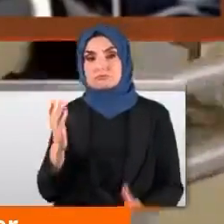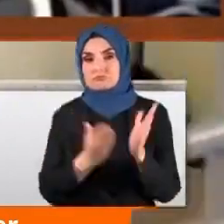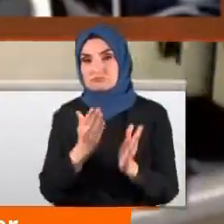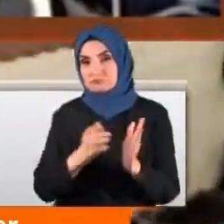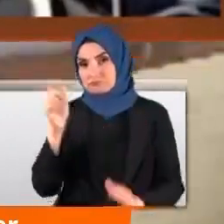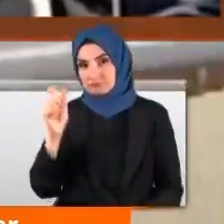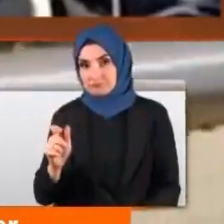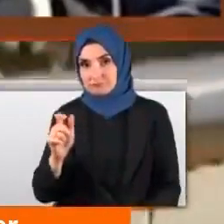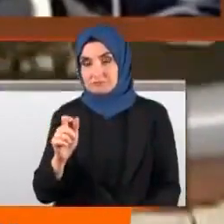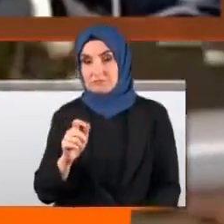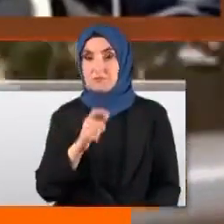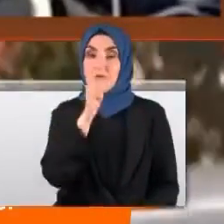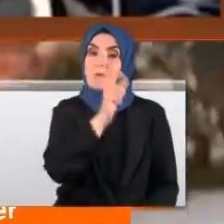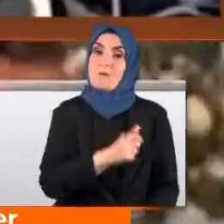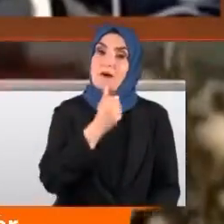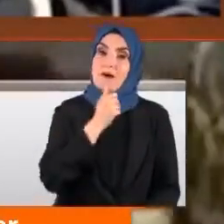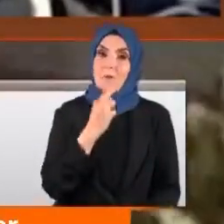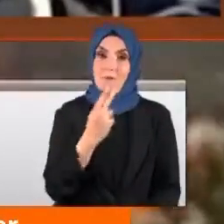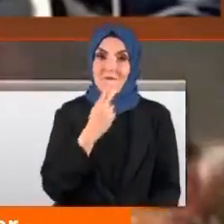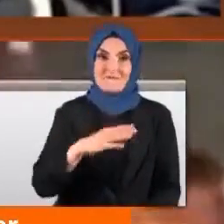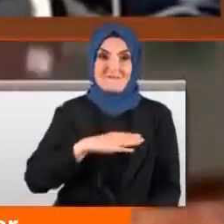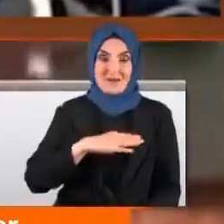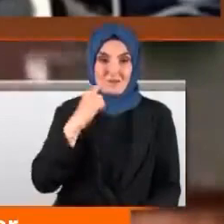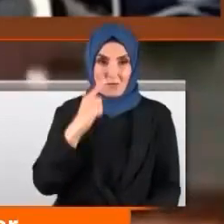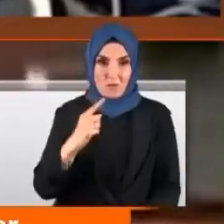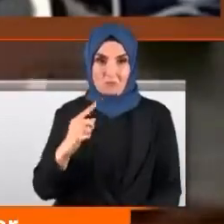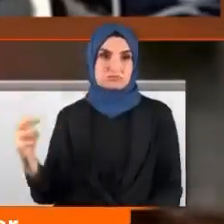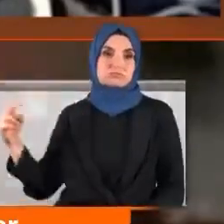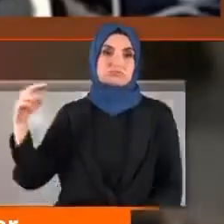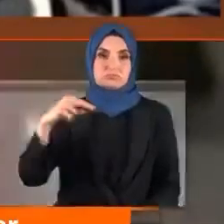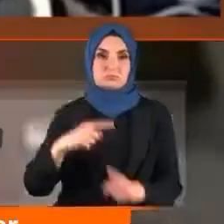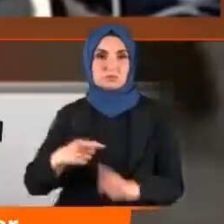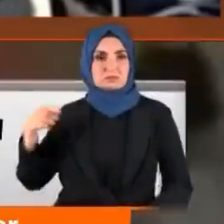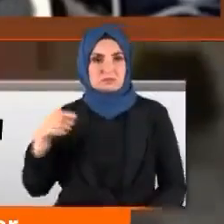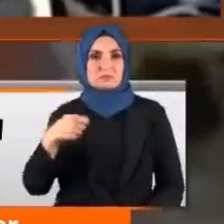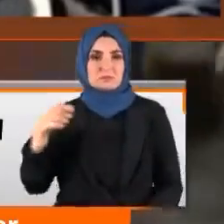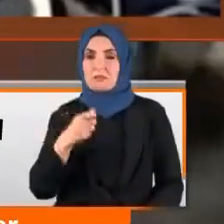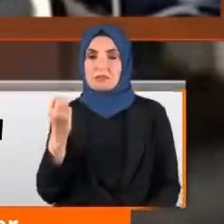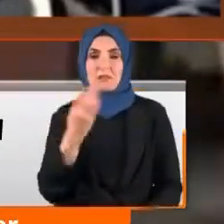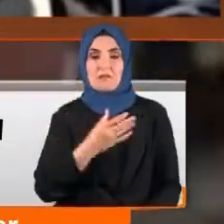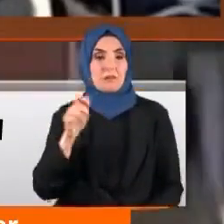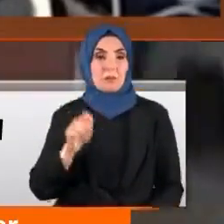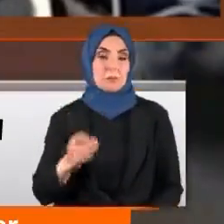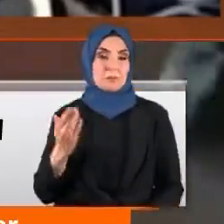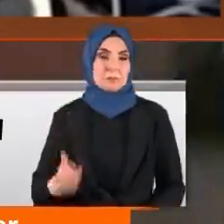konuşma yaptığı sırada sahneye çıktı ve elindeki bıçağı defalarca Rushdie'ye sapladı.